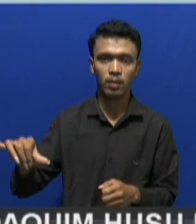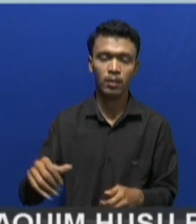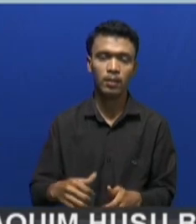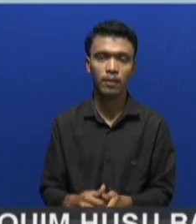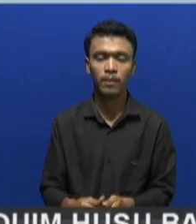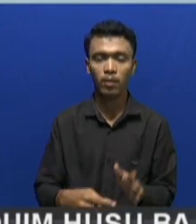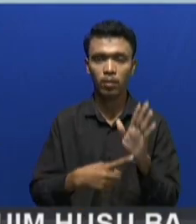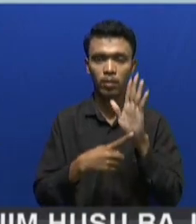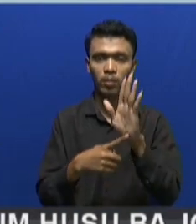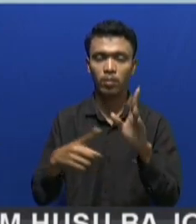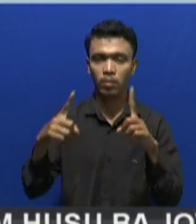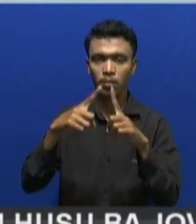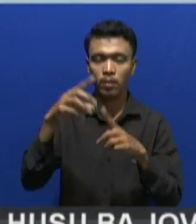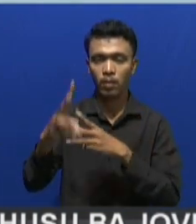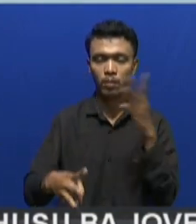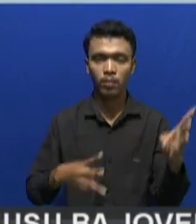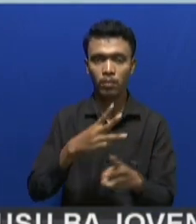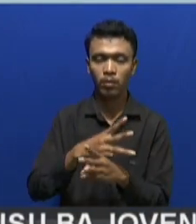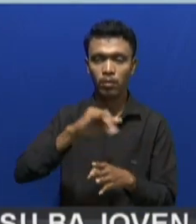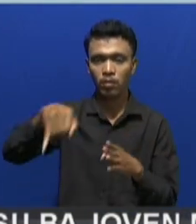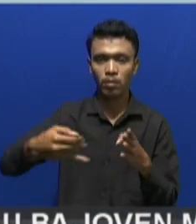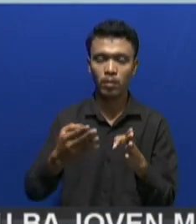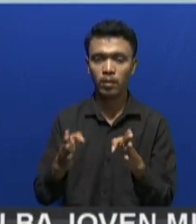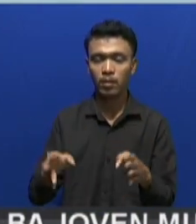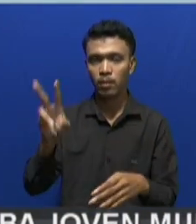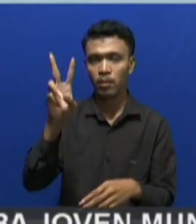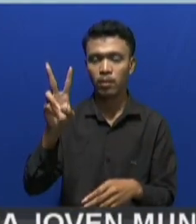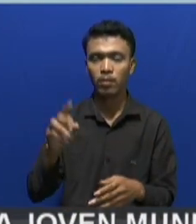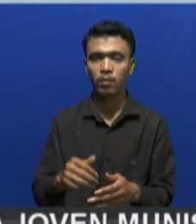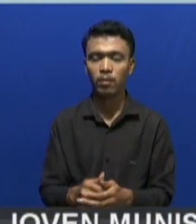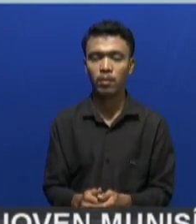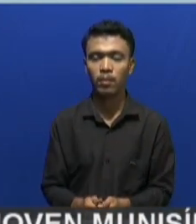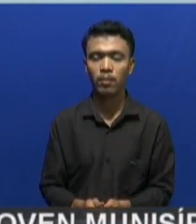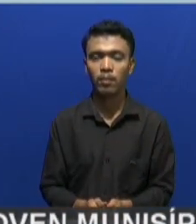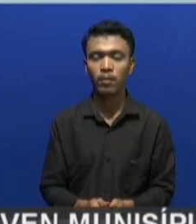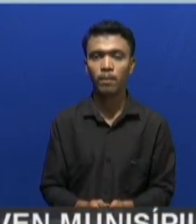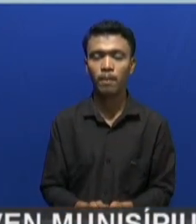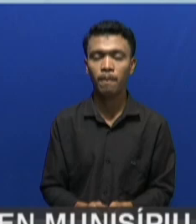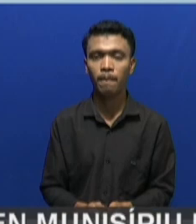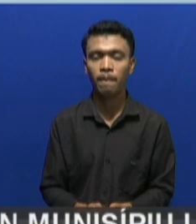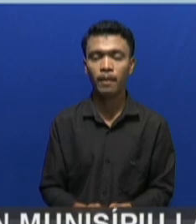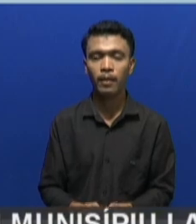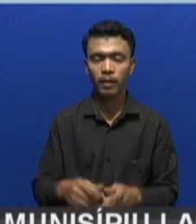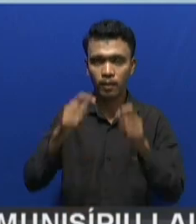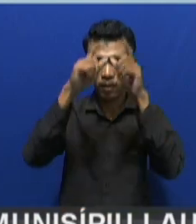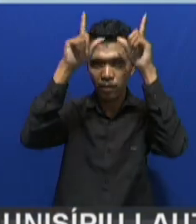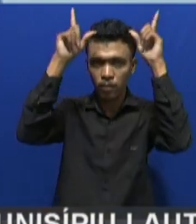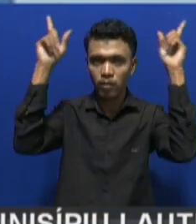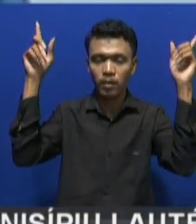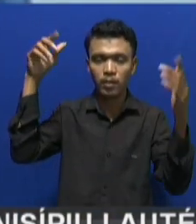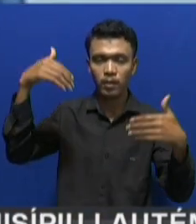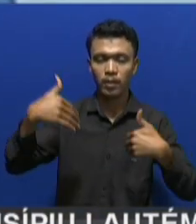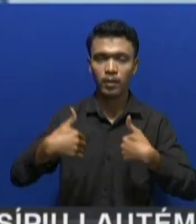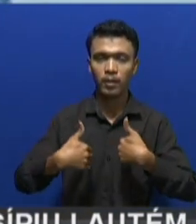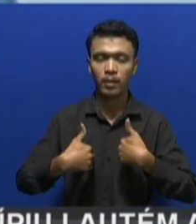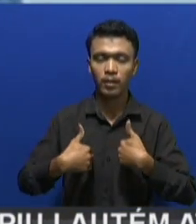atu hatudu ba mundu haliliu hatudu ba jornalista na irua dan e, ho kameraman Max Stalin e, kata Timor existe,